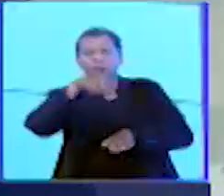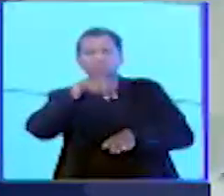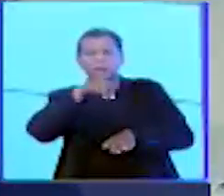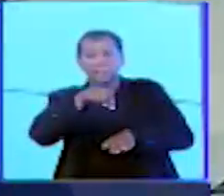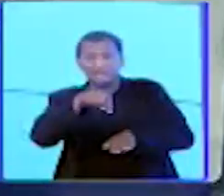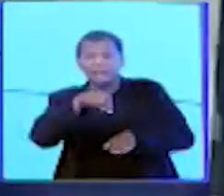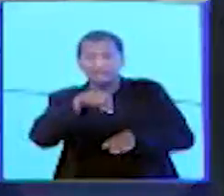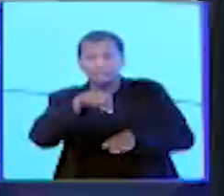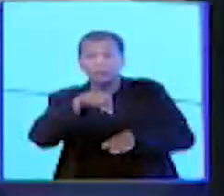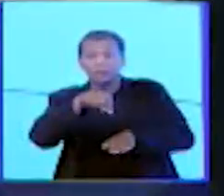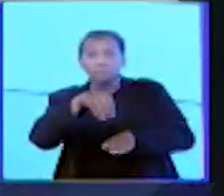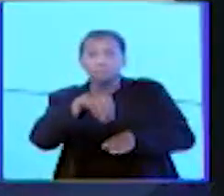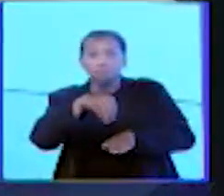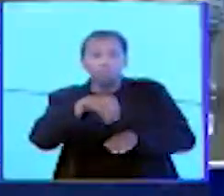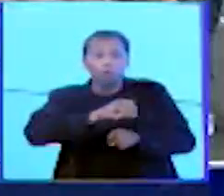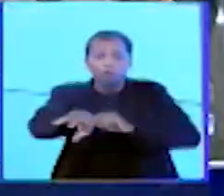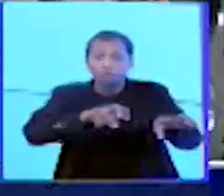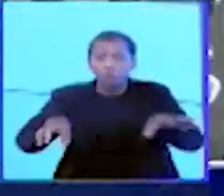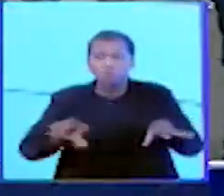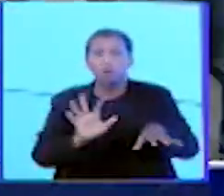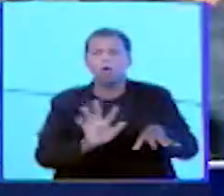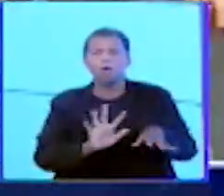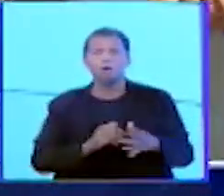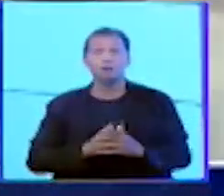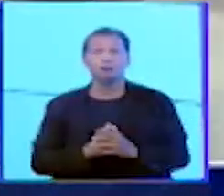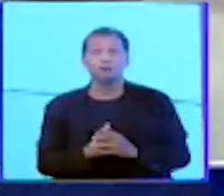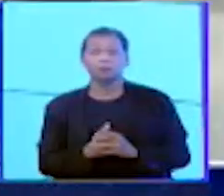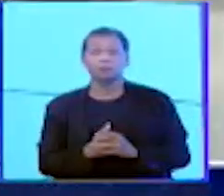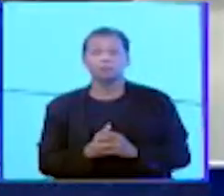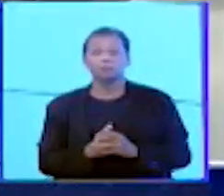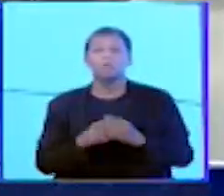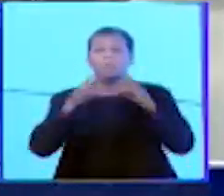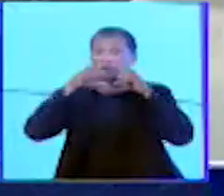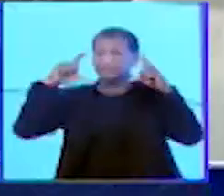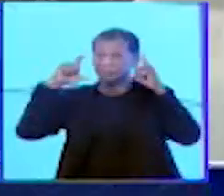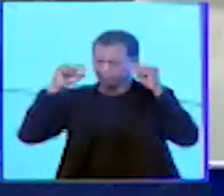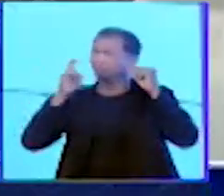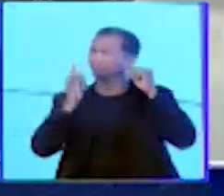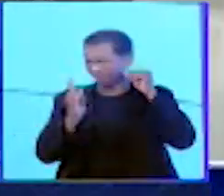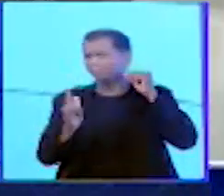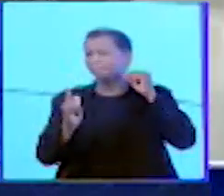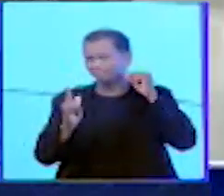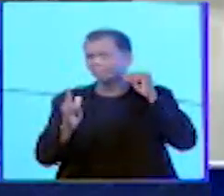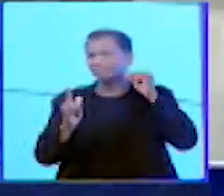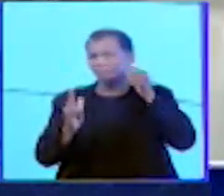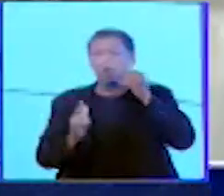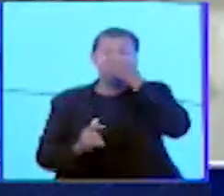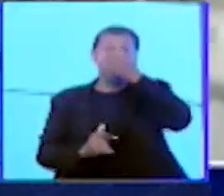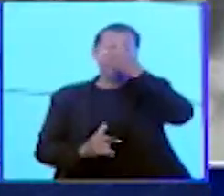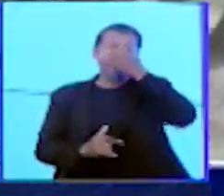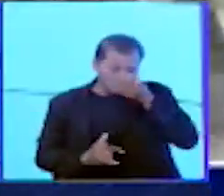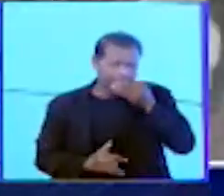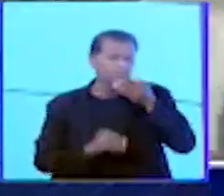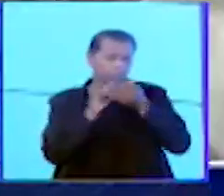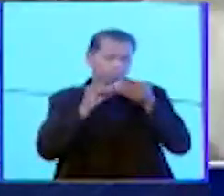fasilitas umum, salah satunya itu wastafel portable, dan juga tetap menggunakan masker agar jika batuk ataupun bersin, ini droplet tidak